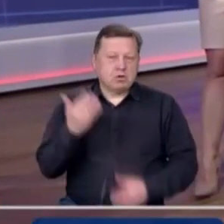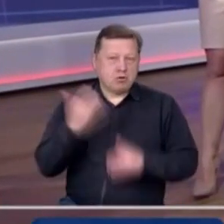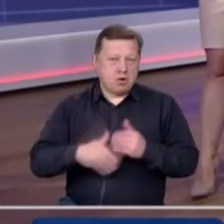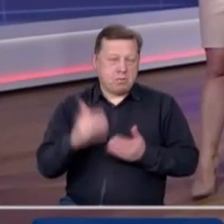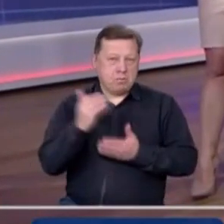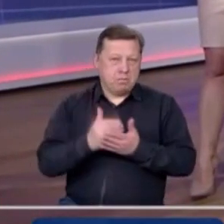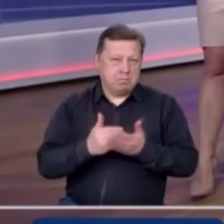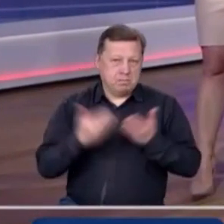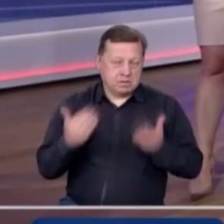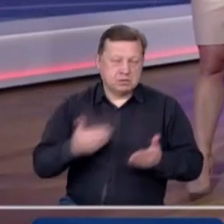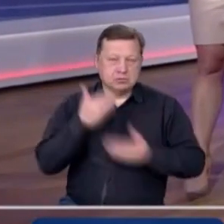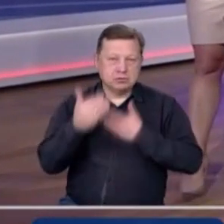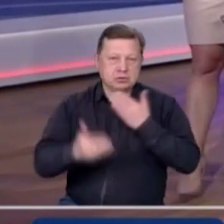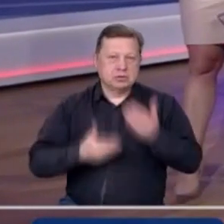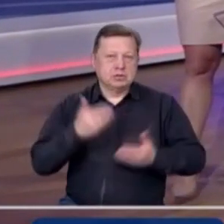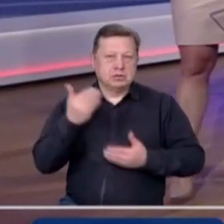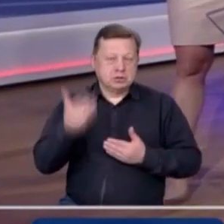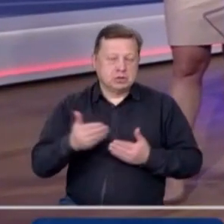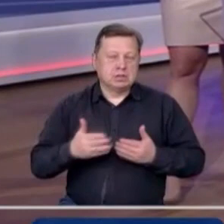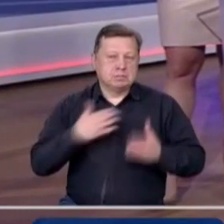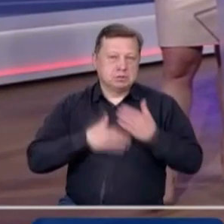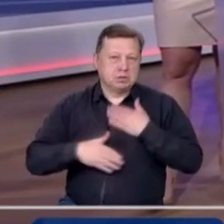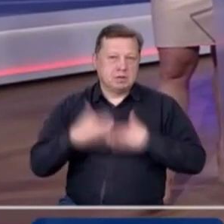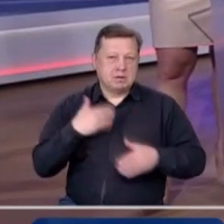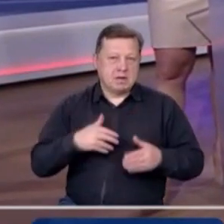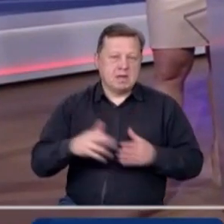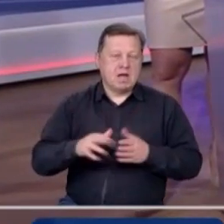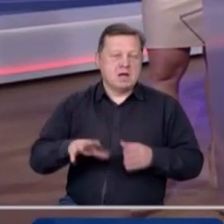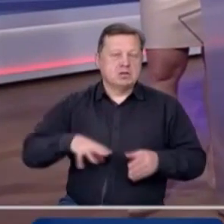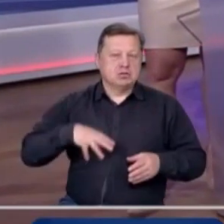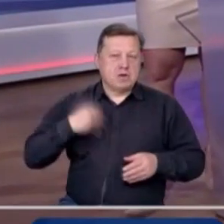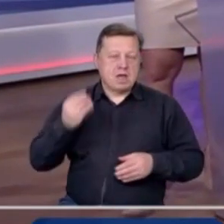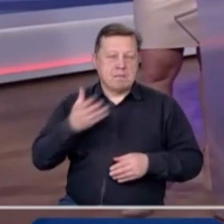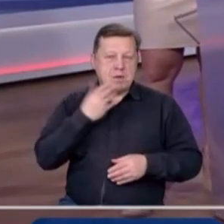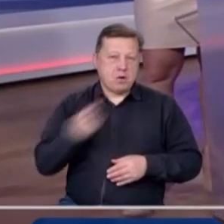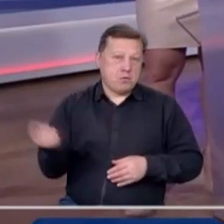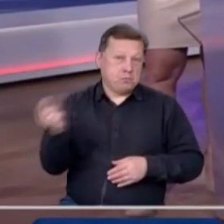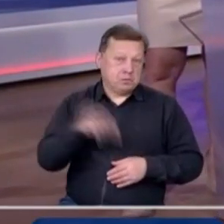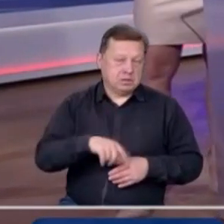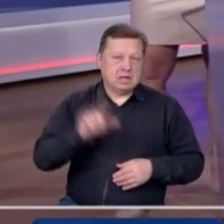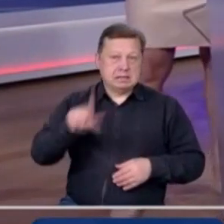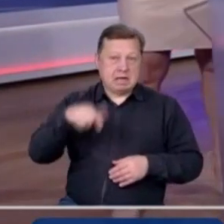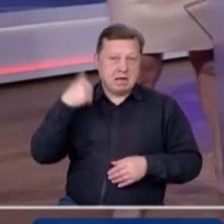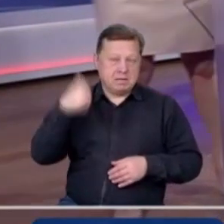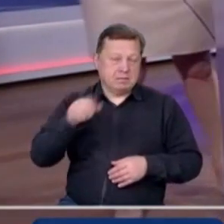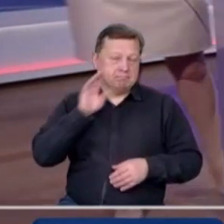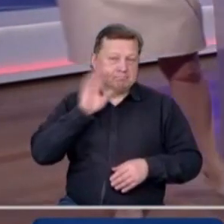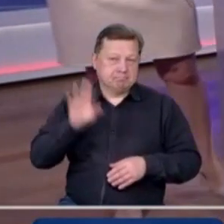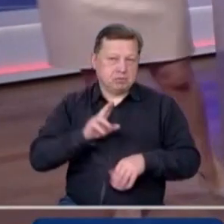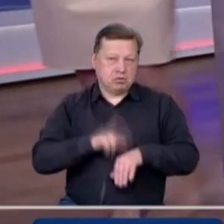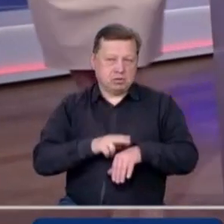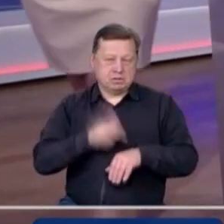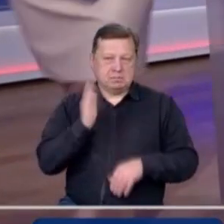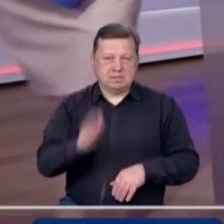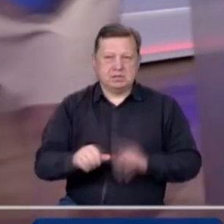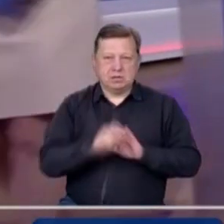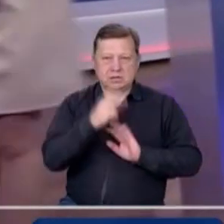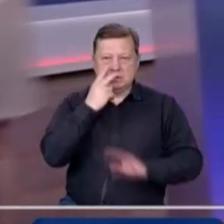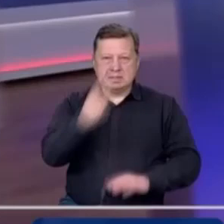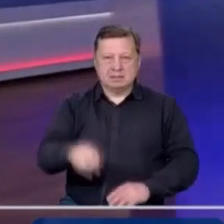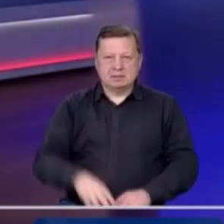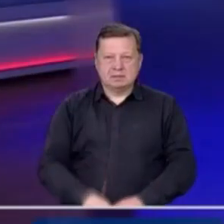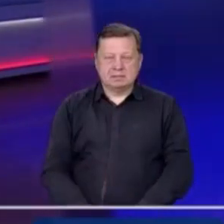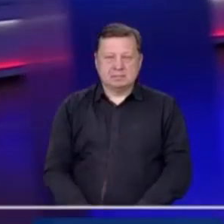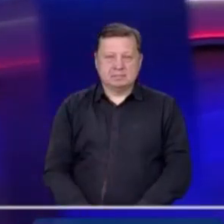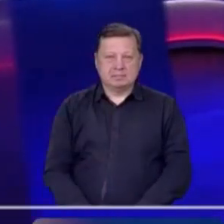Mi pozostaje życzyć Państwu przyjemnego oczekiwania na przyjście świętego Mikołaja, a za tydzień wrócimy o tej samej porze. Do zobaczenia!